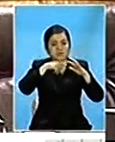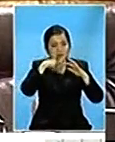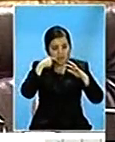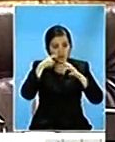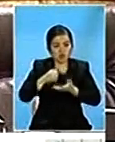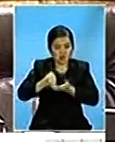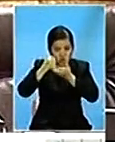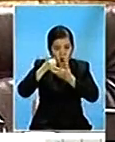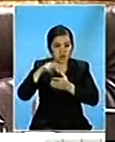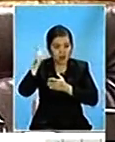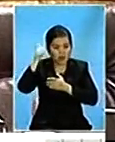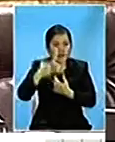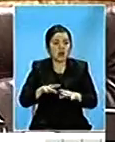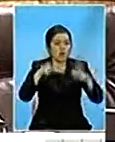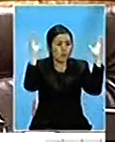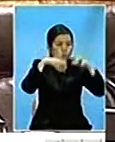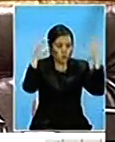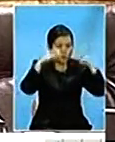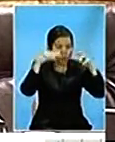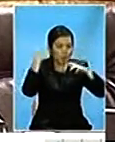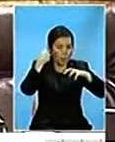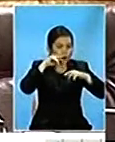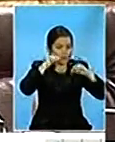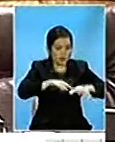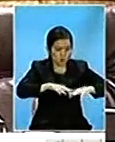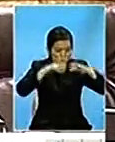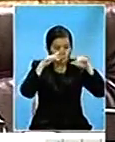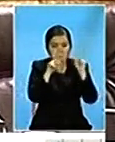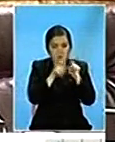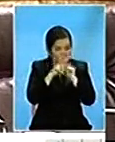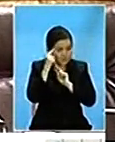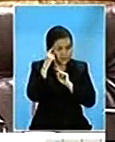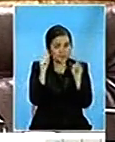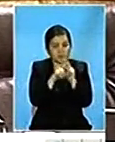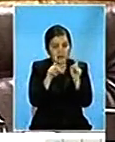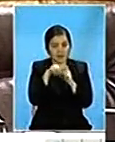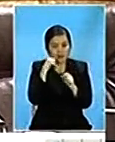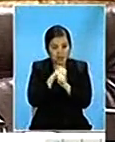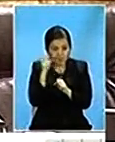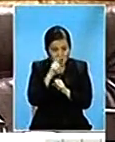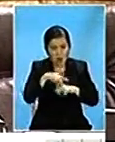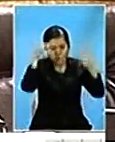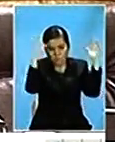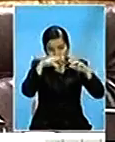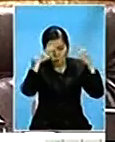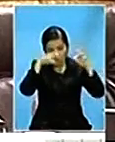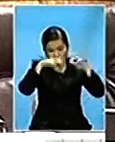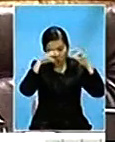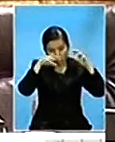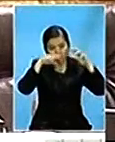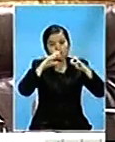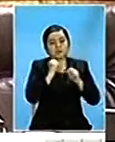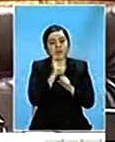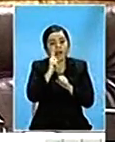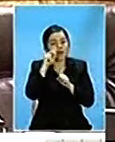ครับส่วนกรณีน้ำท่วมก็เป็นแนวทางที่ได้มองไว้ตามที่ท่านว่าก็ทำอย่างไรในฤดูฝนที่มีน้ำหลากมานะครับที่